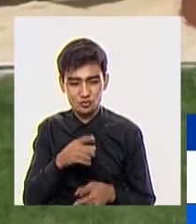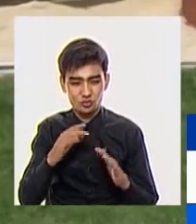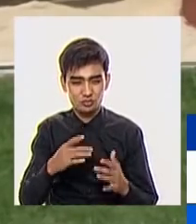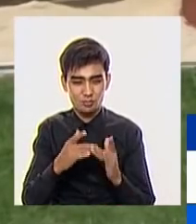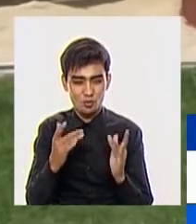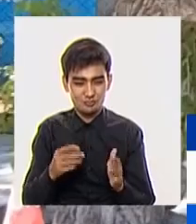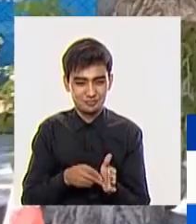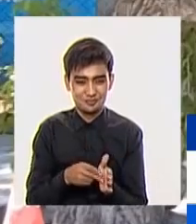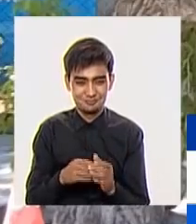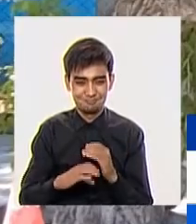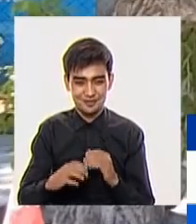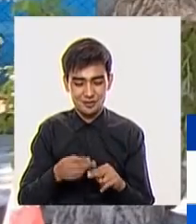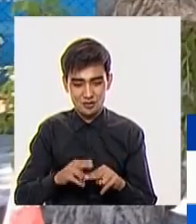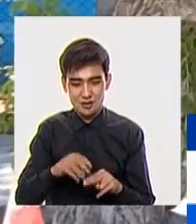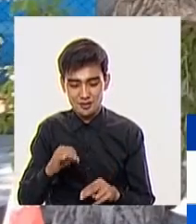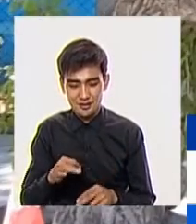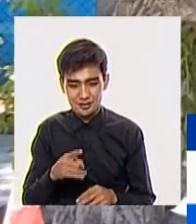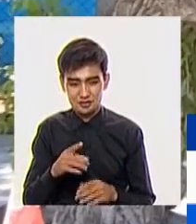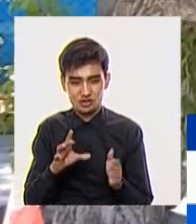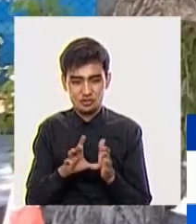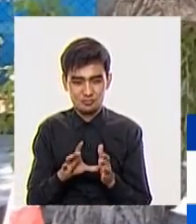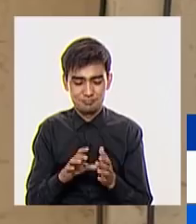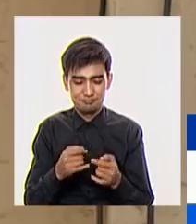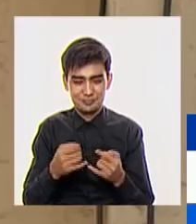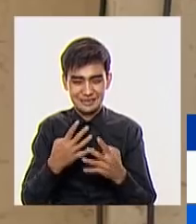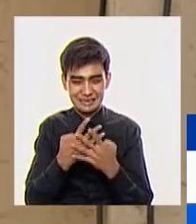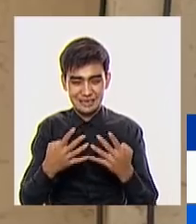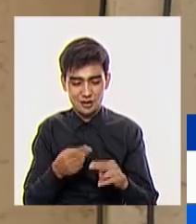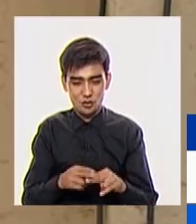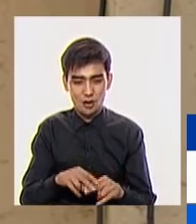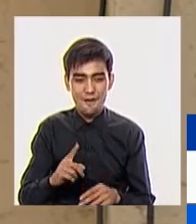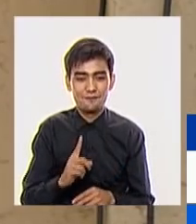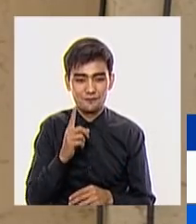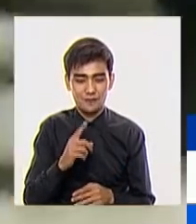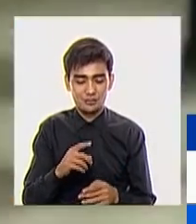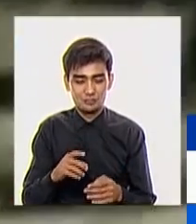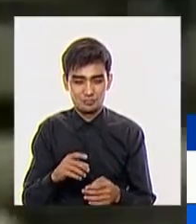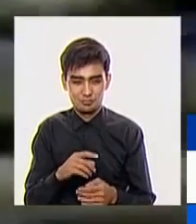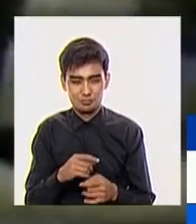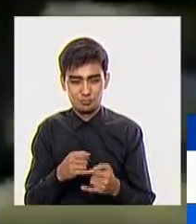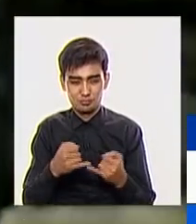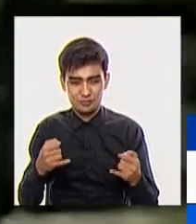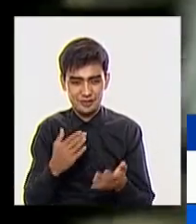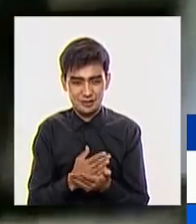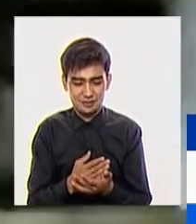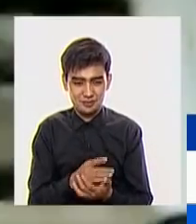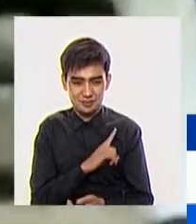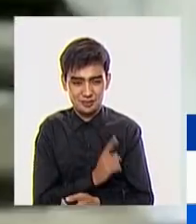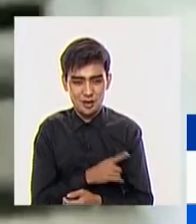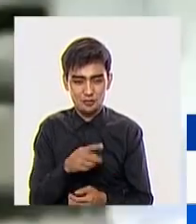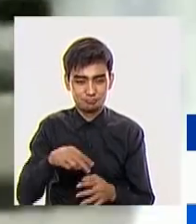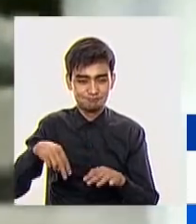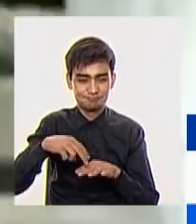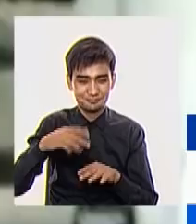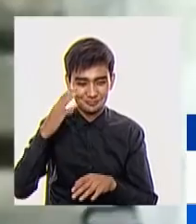над железной дорогой. Над переправой натянута железная сетка, сверху высоковольтные провода. По словам очевидцев, школьница забралась на сетку